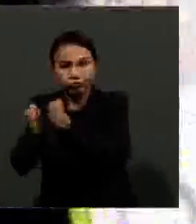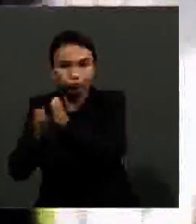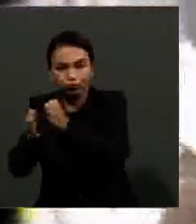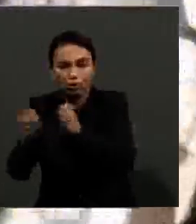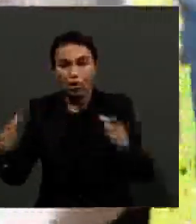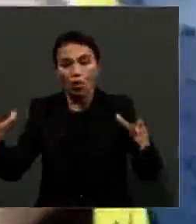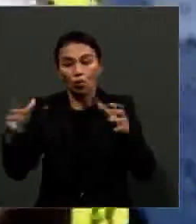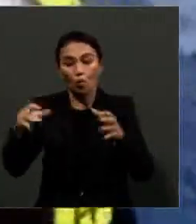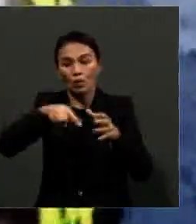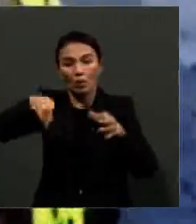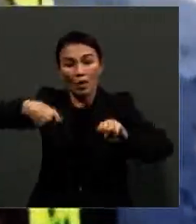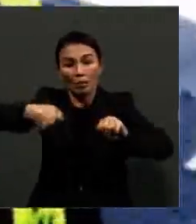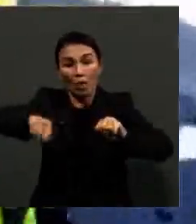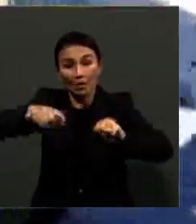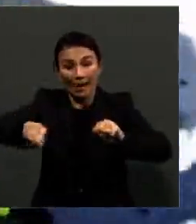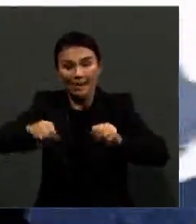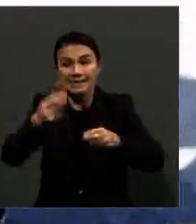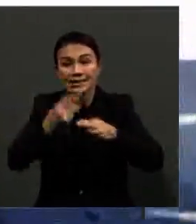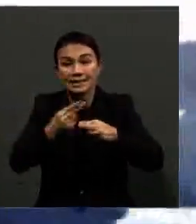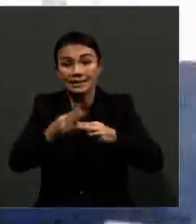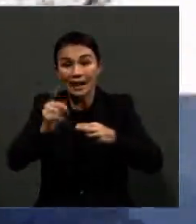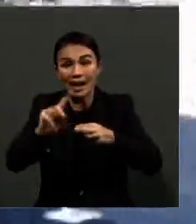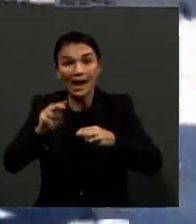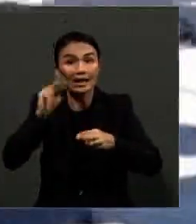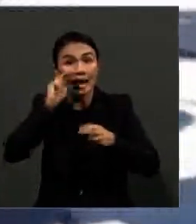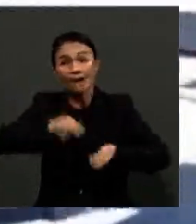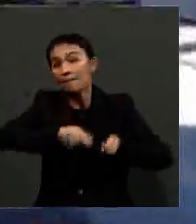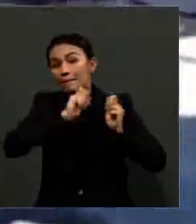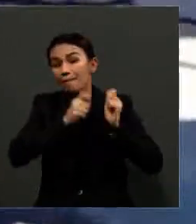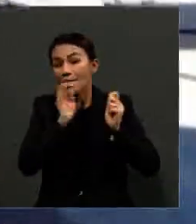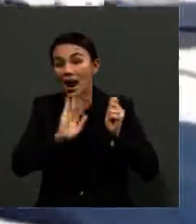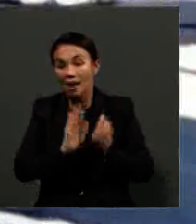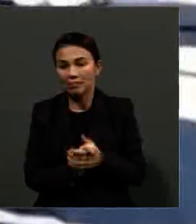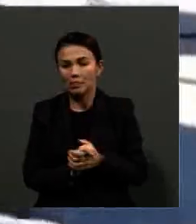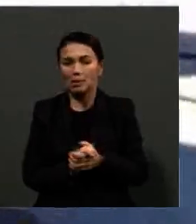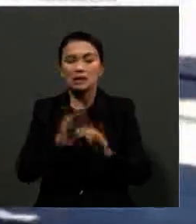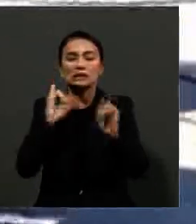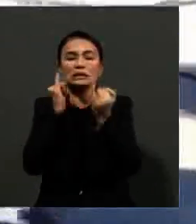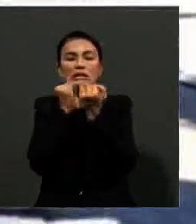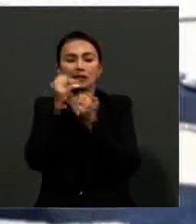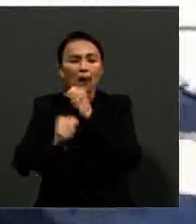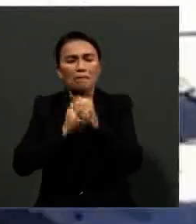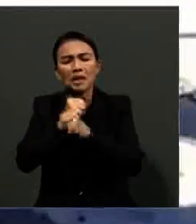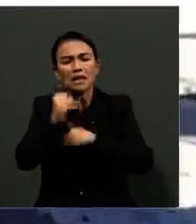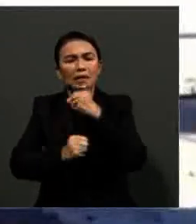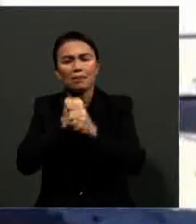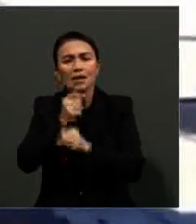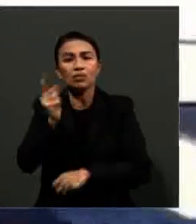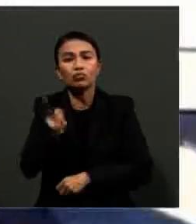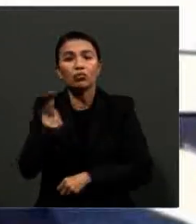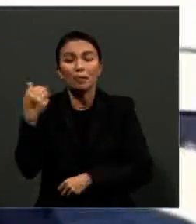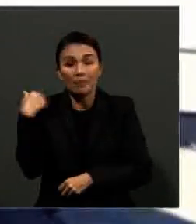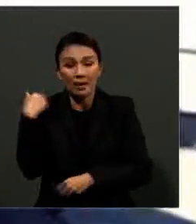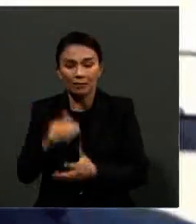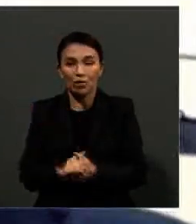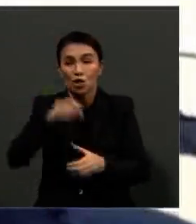กลุ่มผู้ใช้รถจักรยานยนต์จัดกิจกรรมชื่อทริปน้ำไม่อาบคุณผู้ชมหลายท่านอาจจะคุ้นเพราะว่าเาจักกันทุกปีปีละครั้งนะครับเข้ามาเที่ยวใน